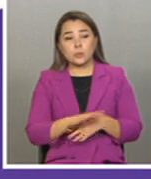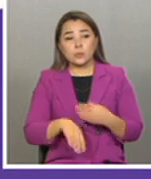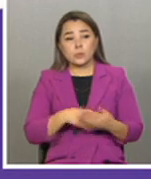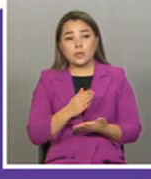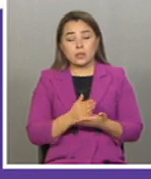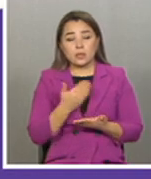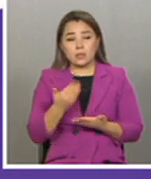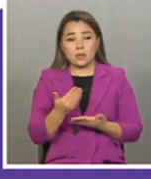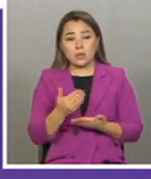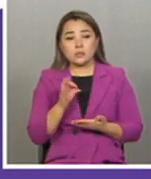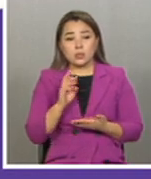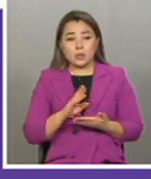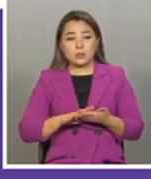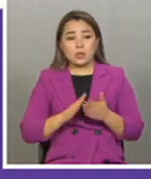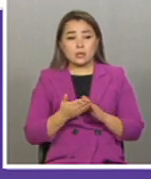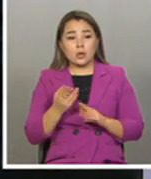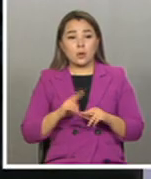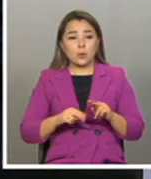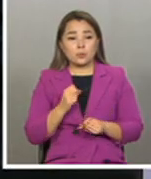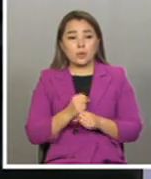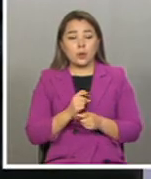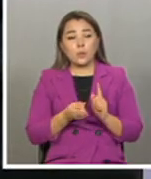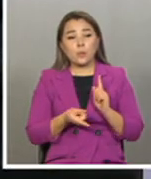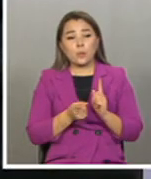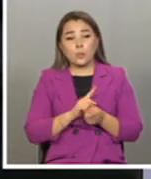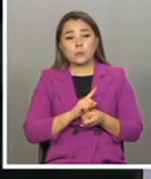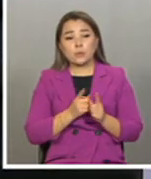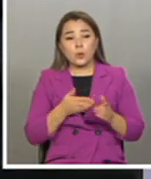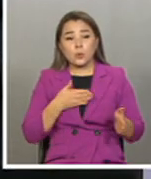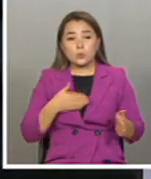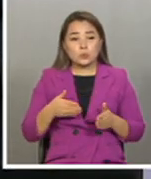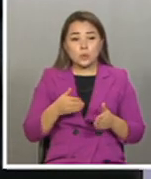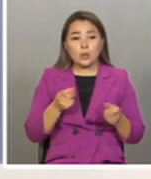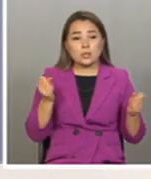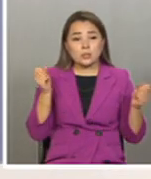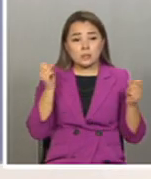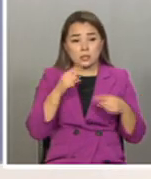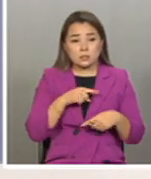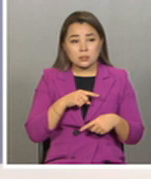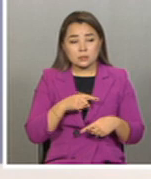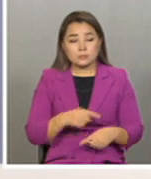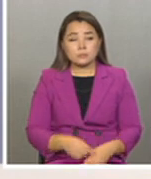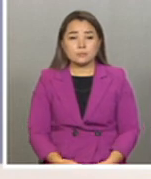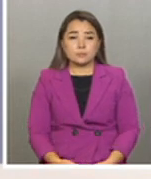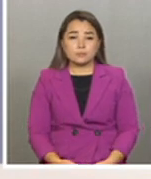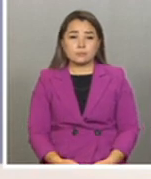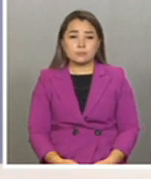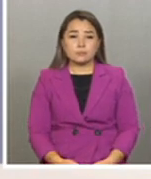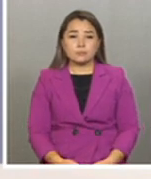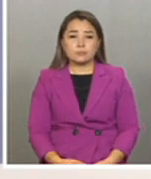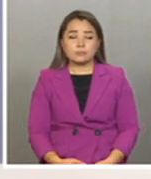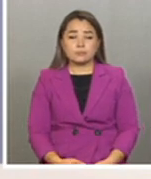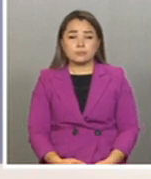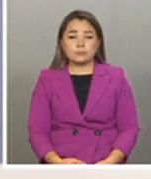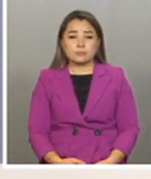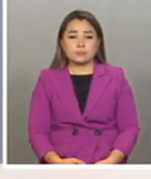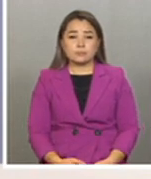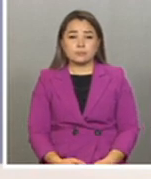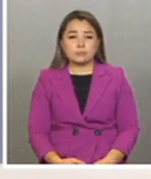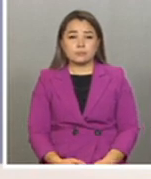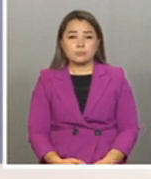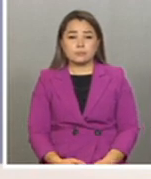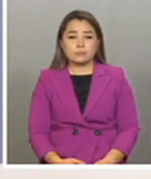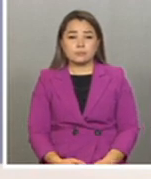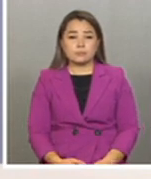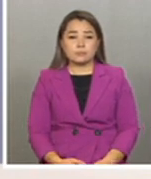әлеуметтік құрылымды өзгерту жолдарын анықтадыңыздар. Осымен сабағымыз аяқталды.